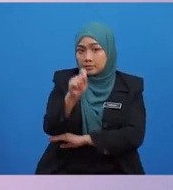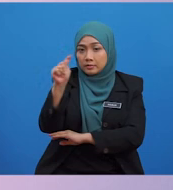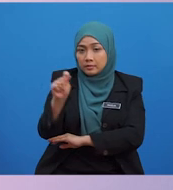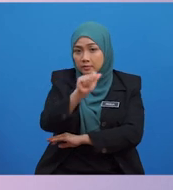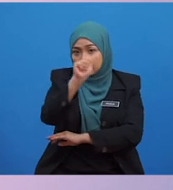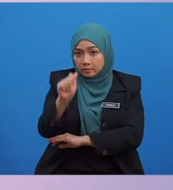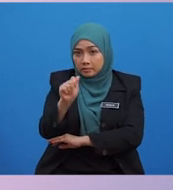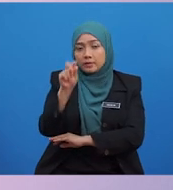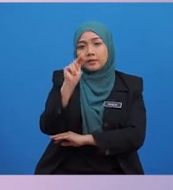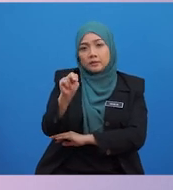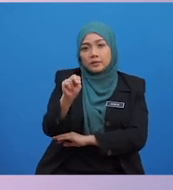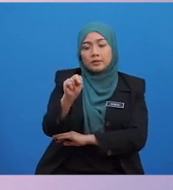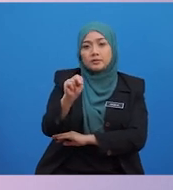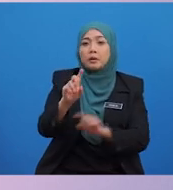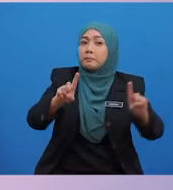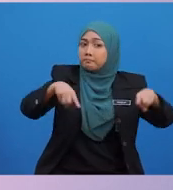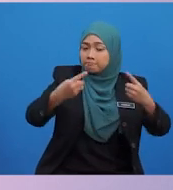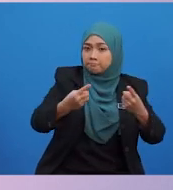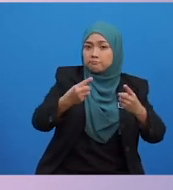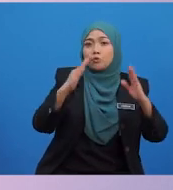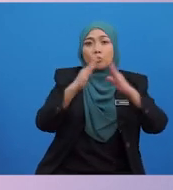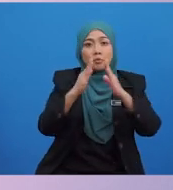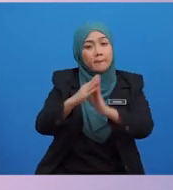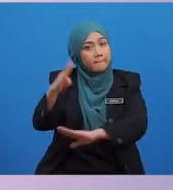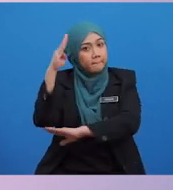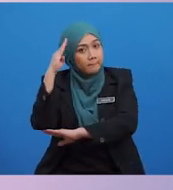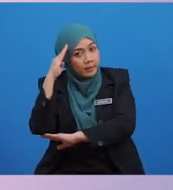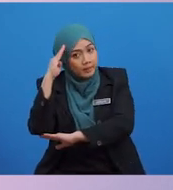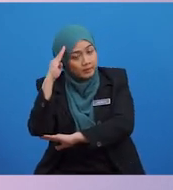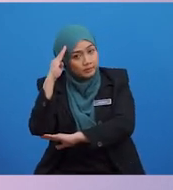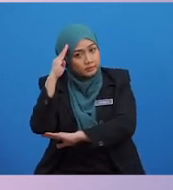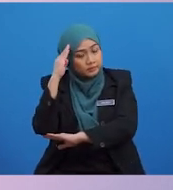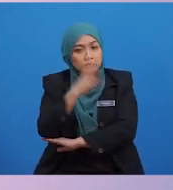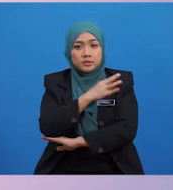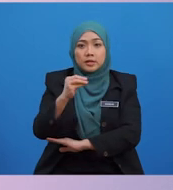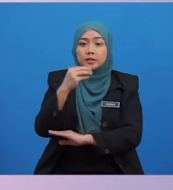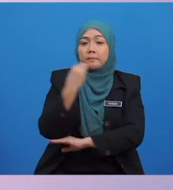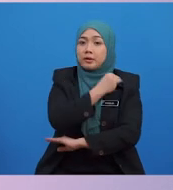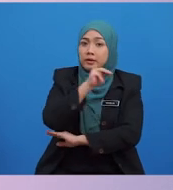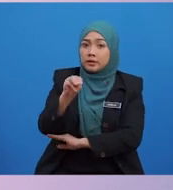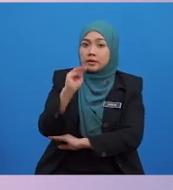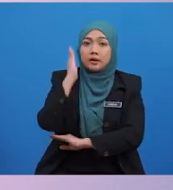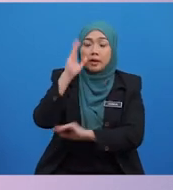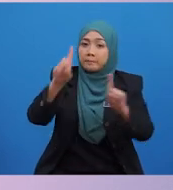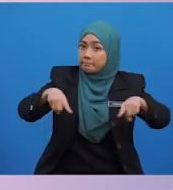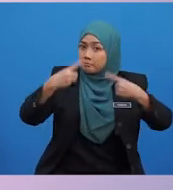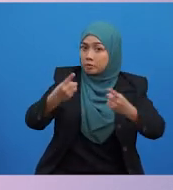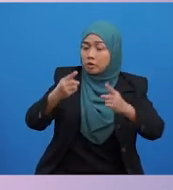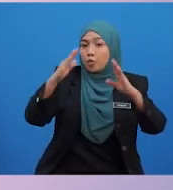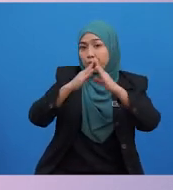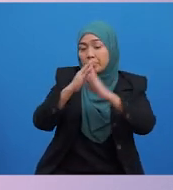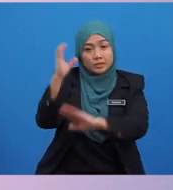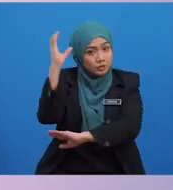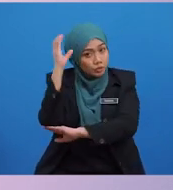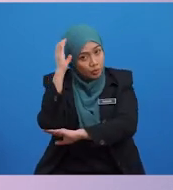dahulu Selepas itu mereka akan ke rumah chord Akhir sekali adzan bercadang akan bermain di